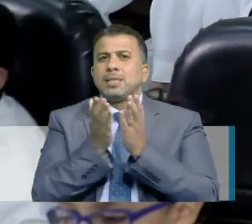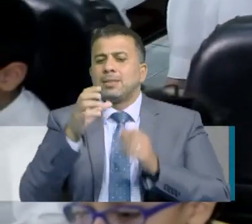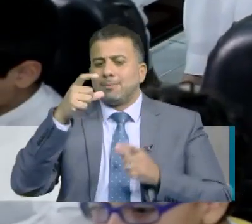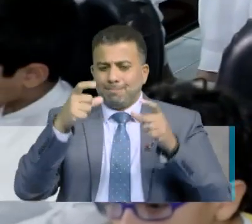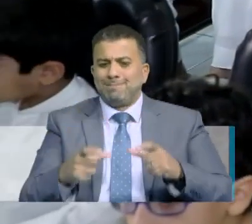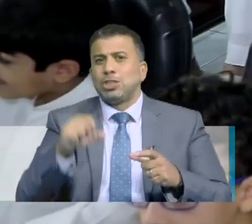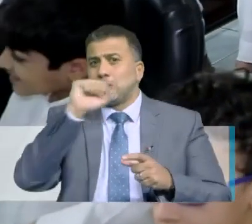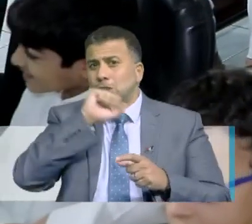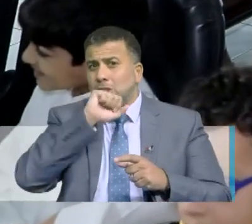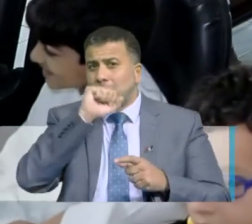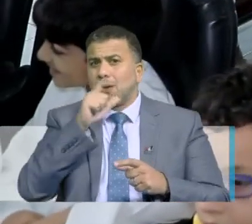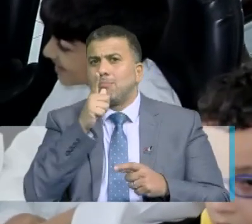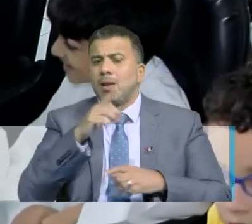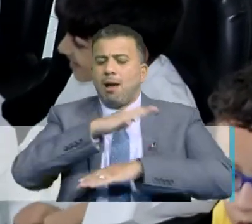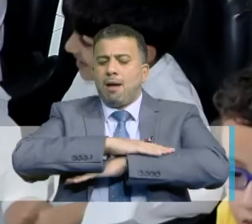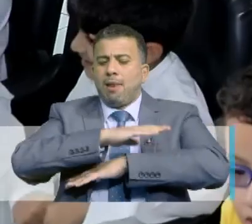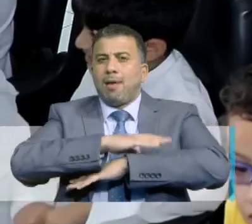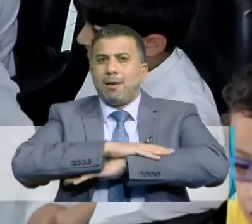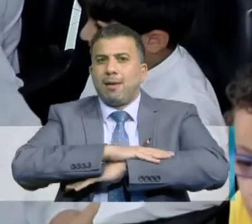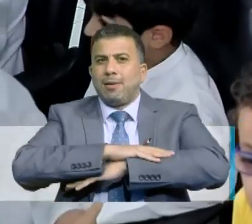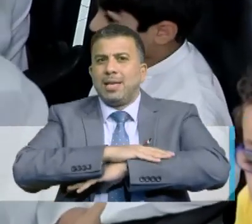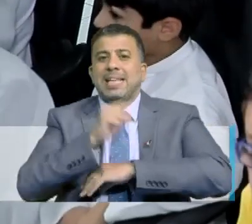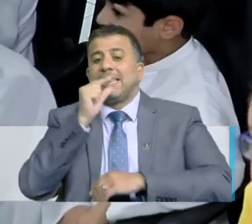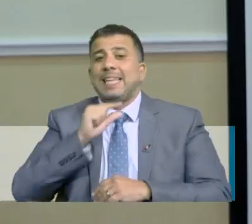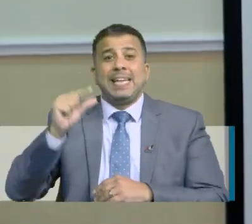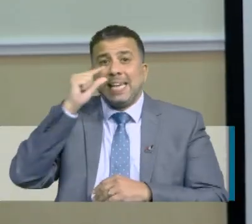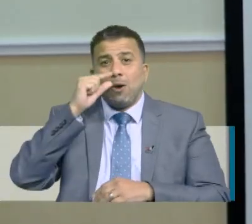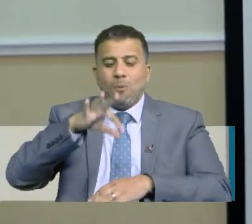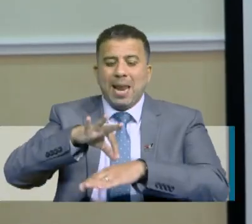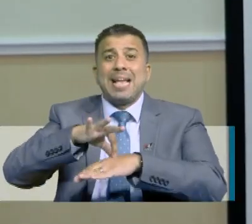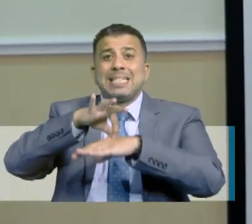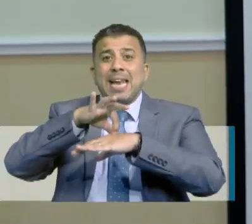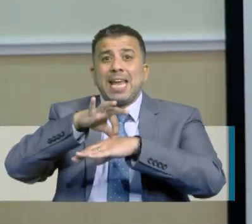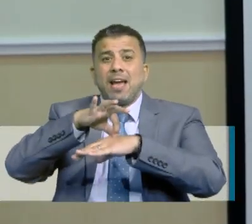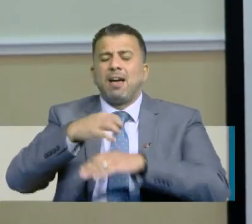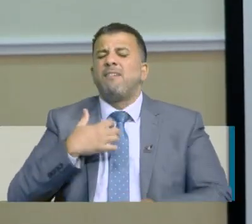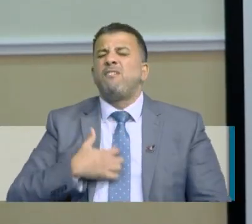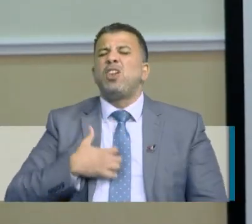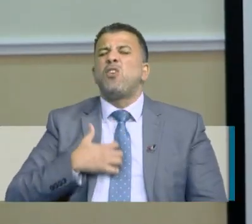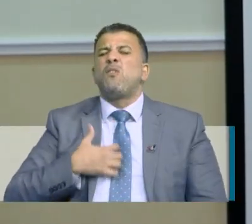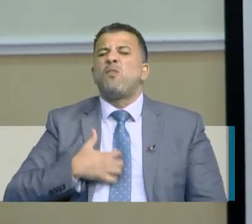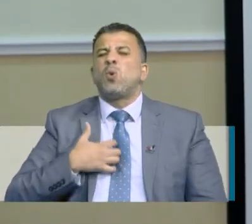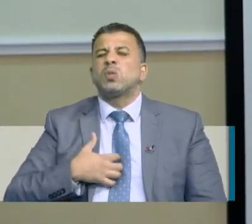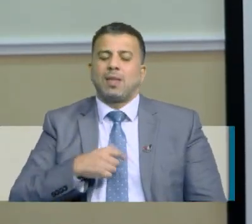الشارقه لتعزيز القيم الاخلاقيه الدينيه والانسانيه في نفوس الطلاب